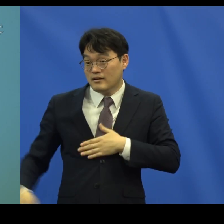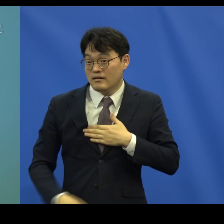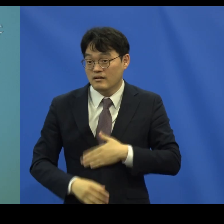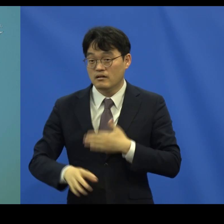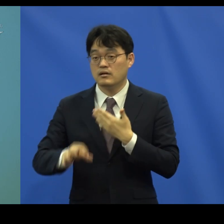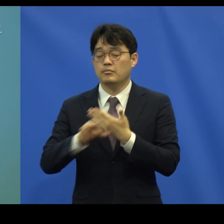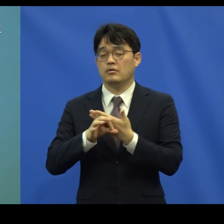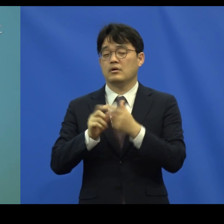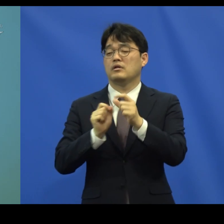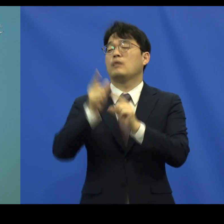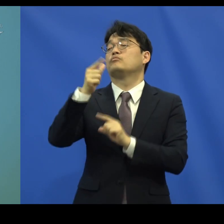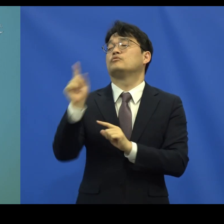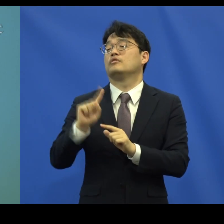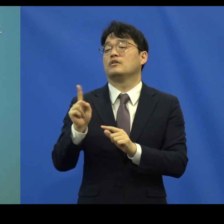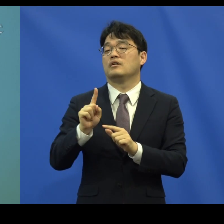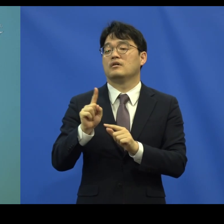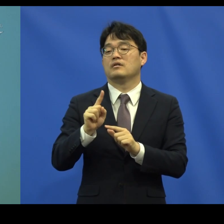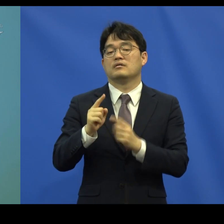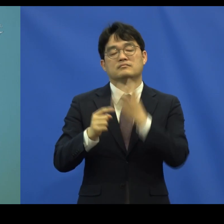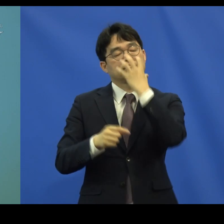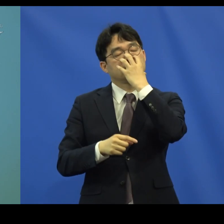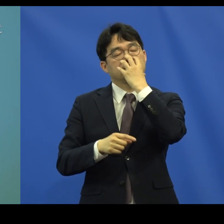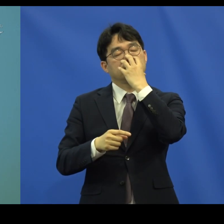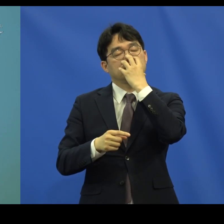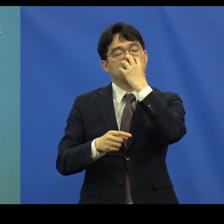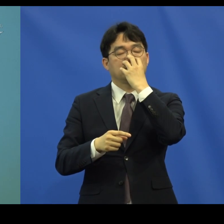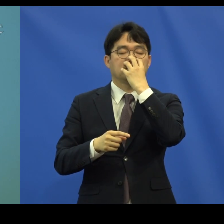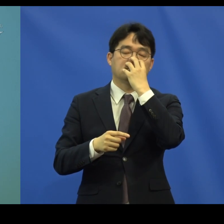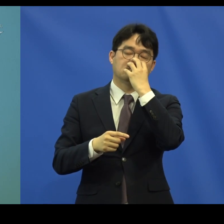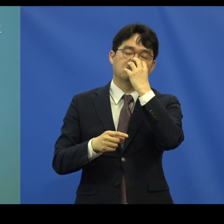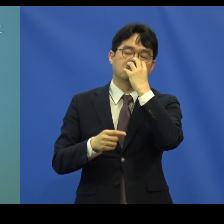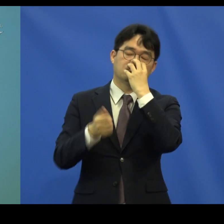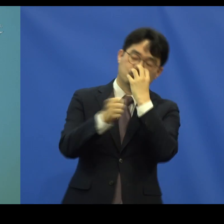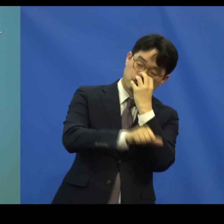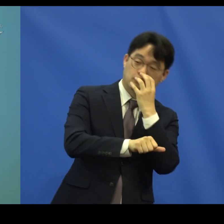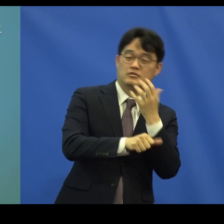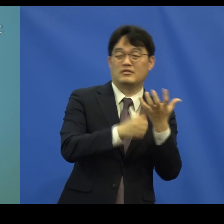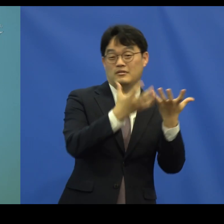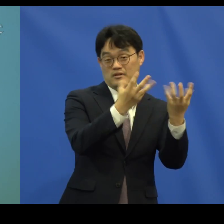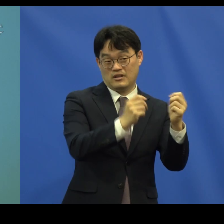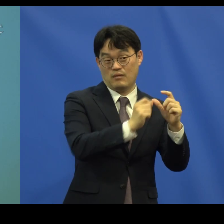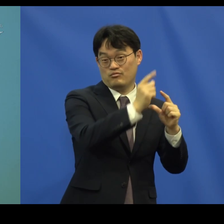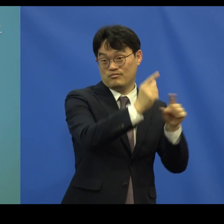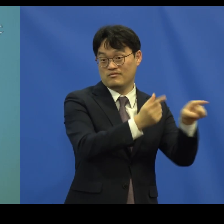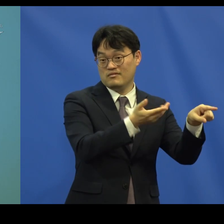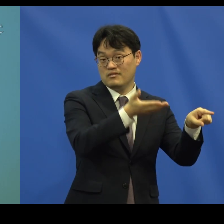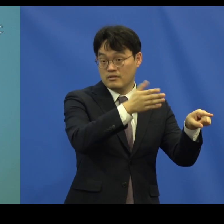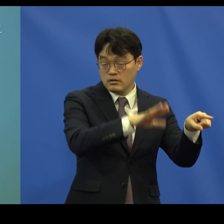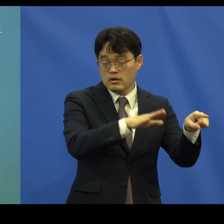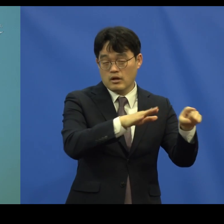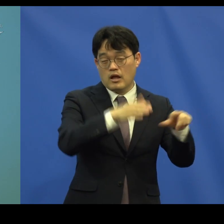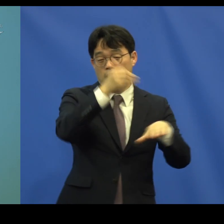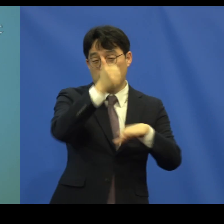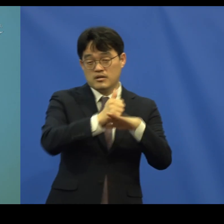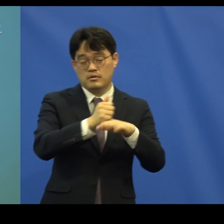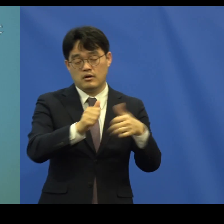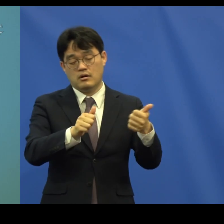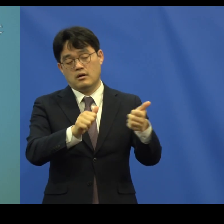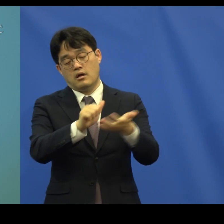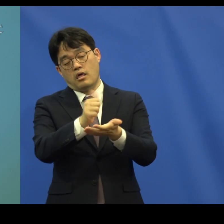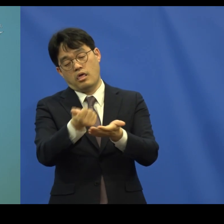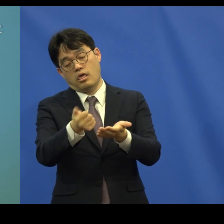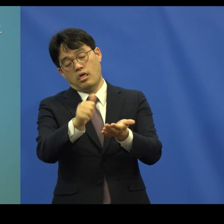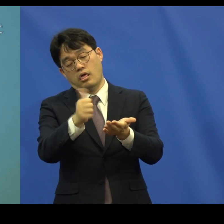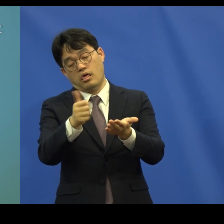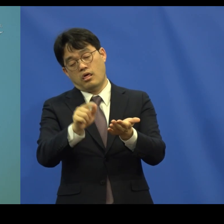그러니까 그때 이 어떤 타이밍이 있어요. 그러니까 죽음을 향해 마지막 달려가는 사람을 일으키는 것은